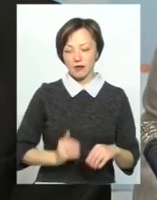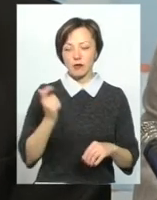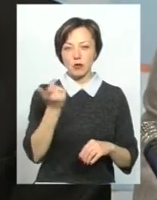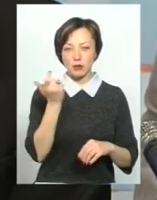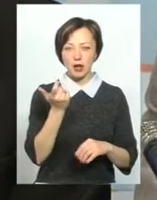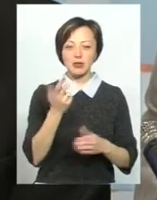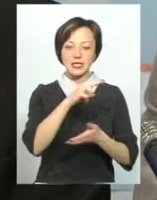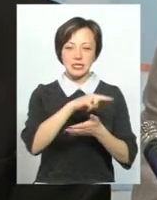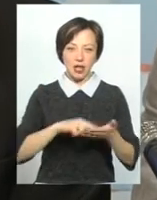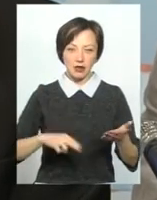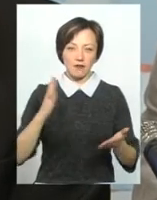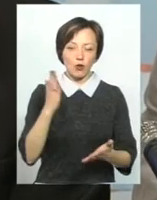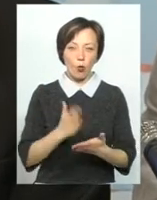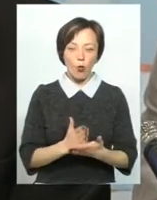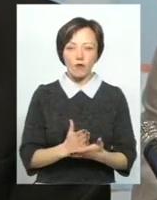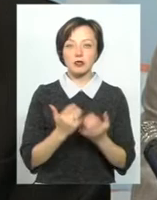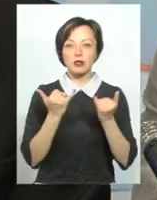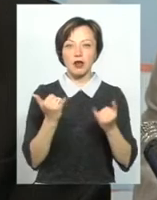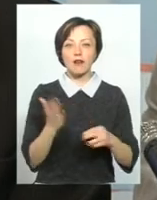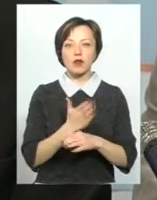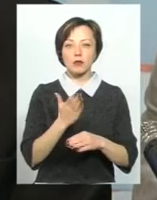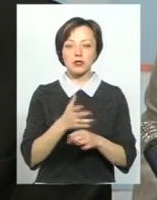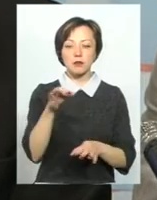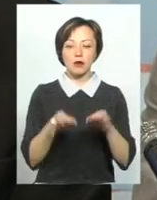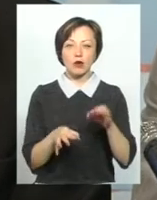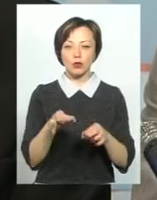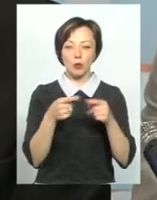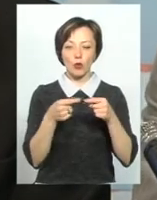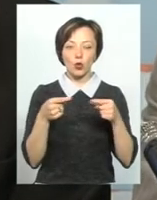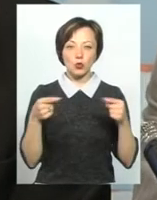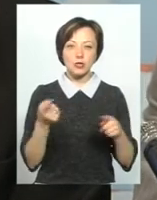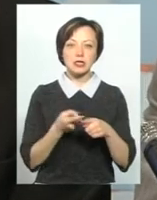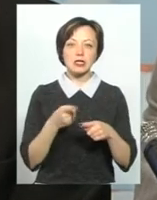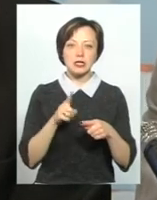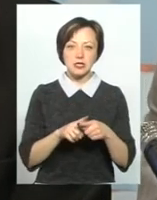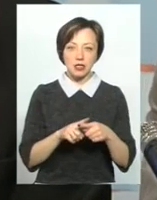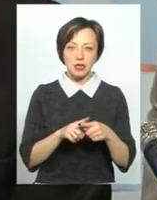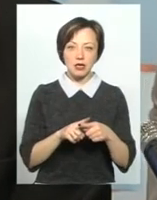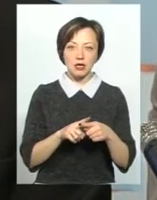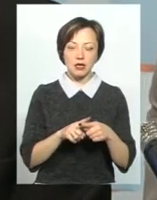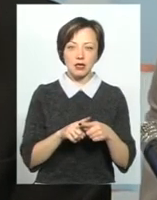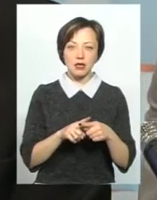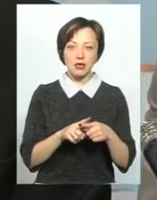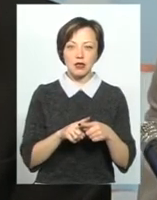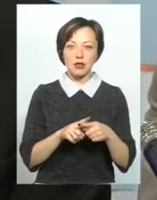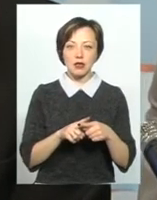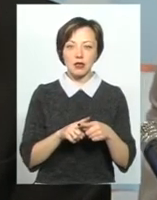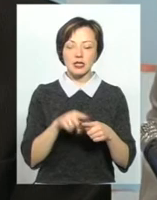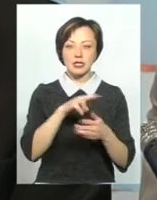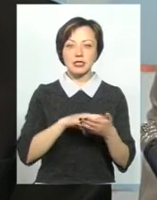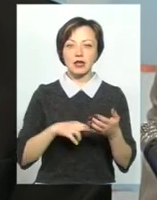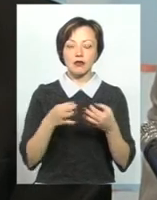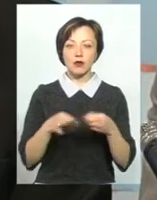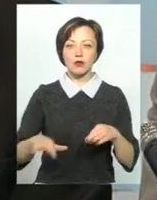які сертифіковані для виробництва органічної продукції. І це сертифікована площа, це більше